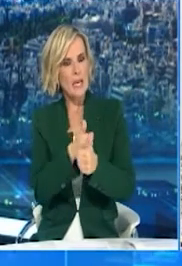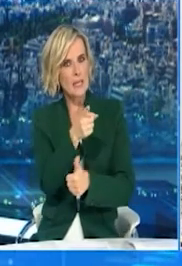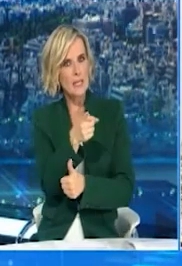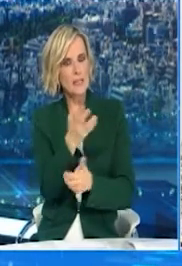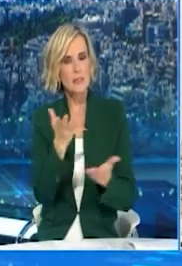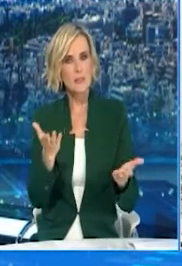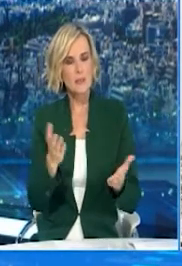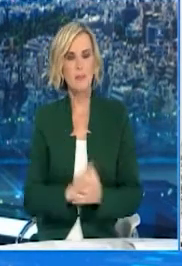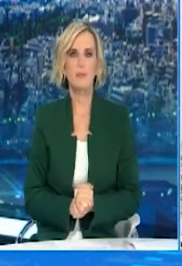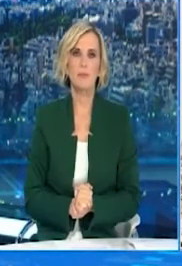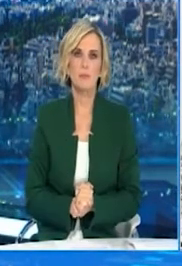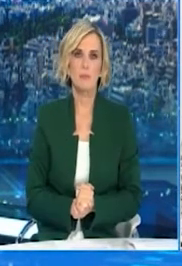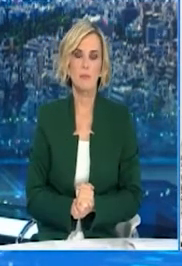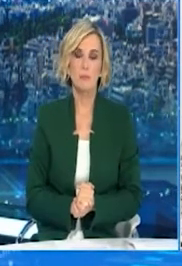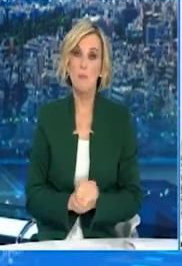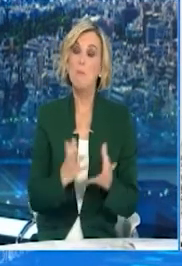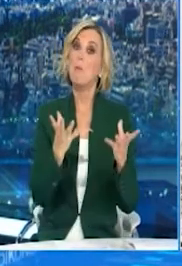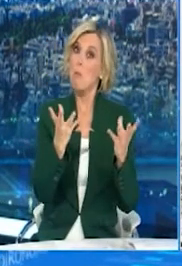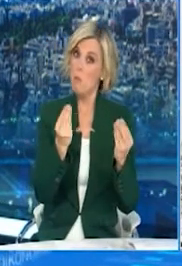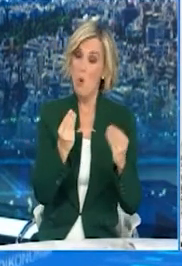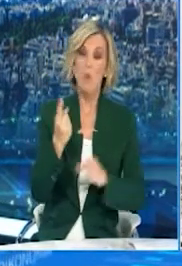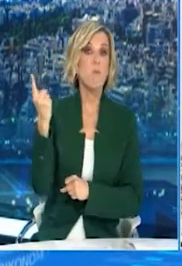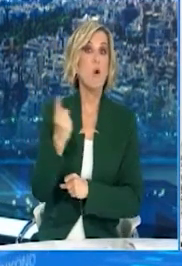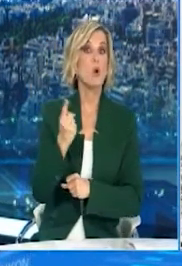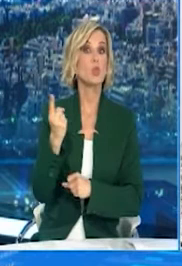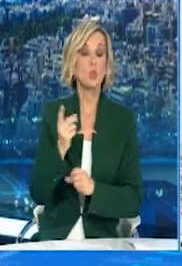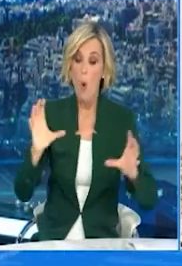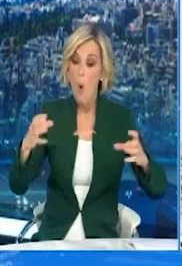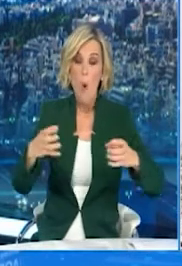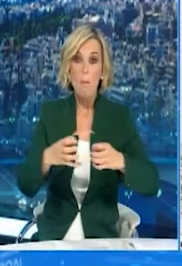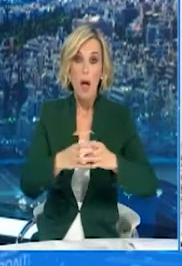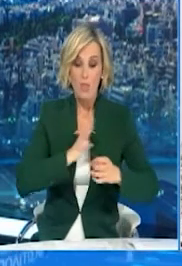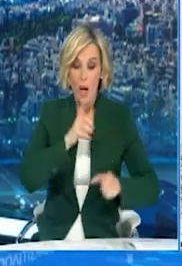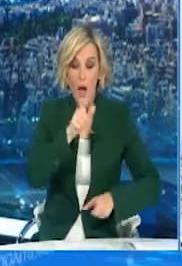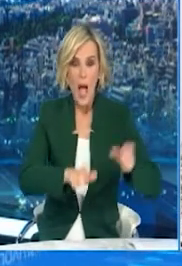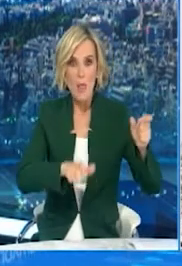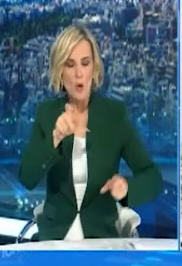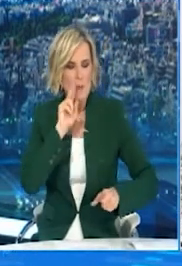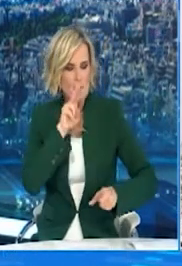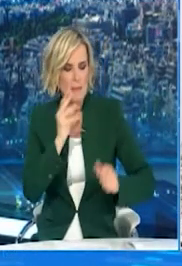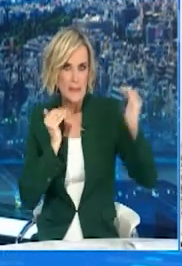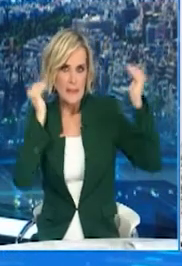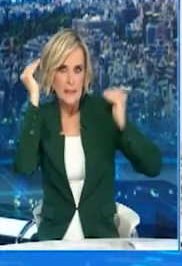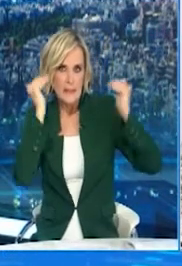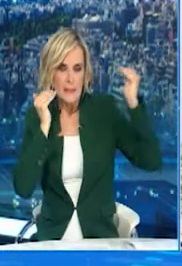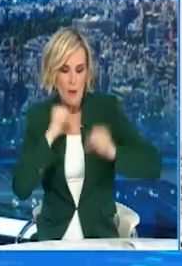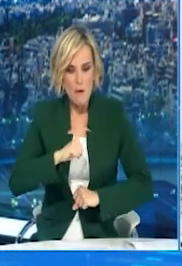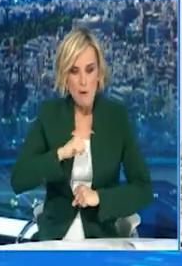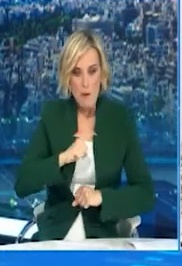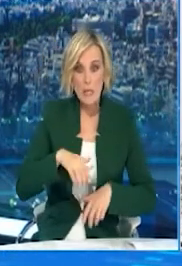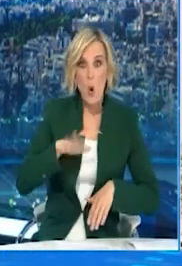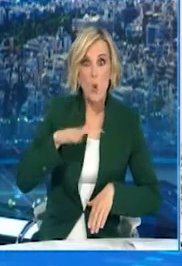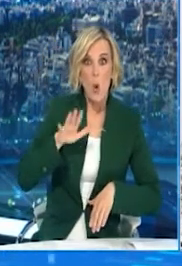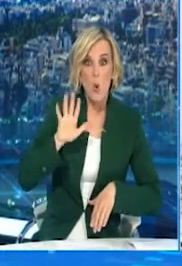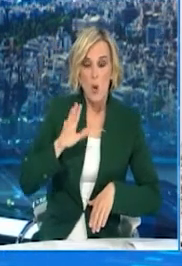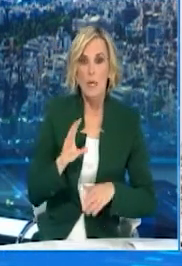ένας σημαντικός αριθμός συμπολιτών μας έχει έναν υπερβολικό φόβο για το θέμα των